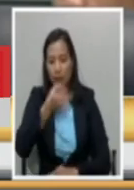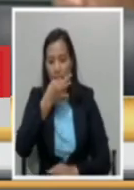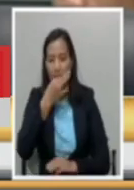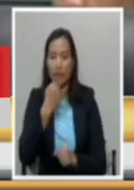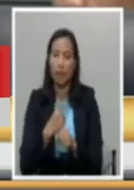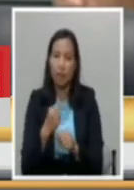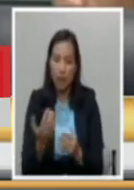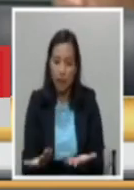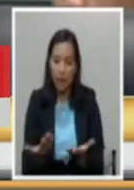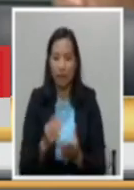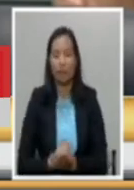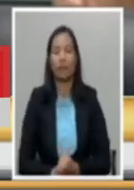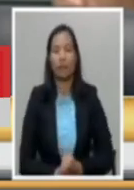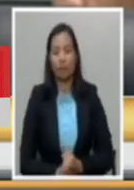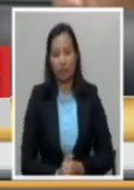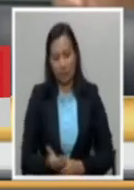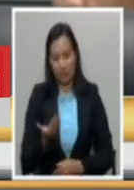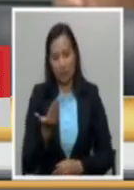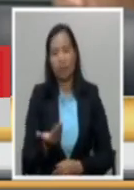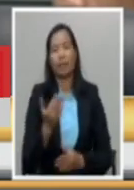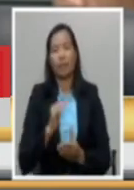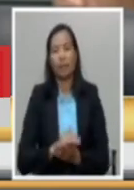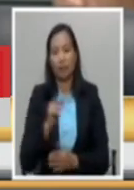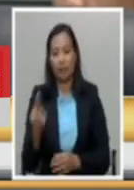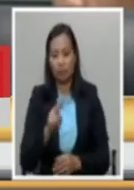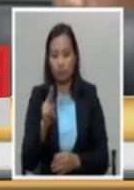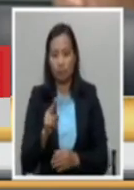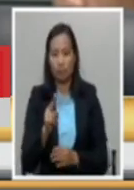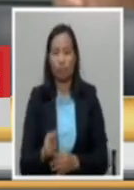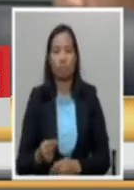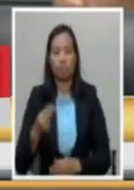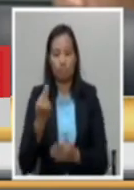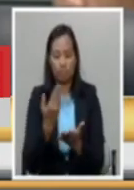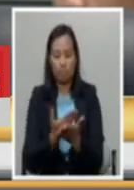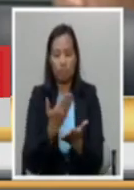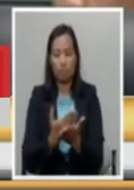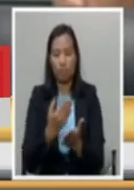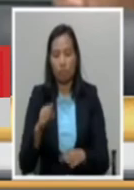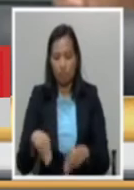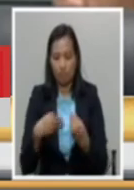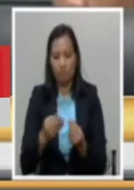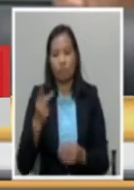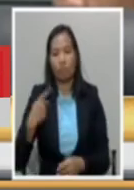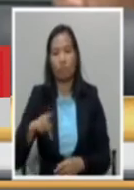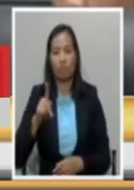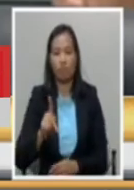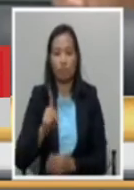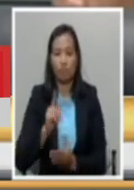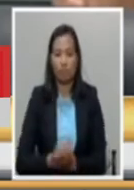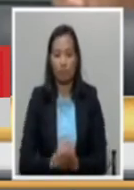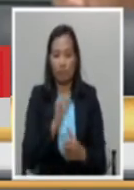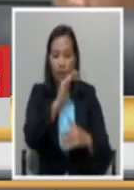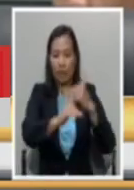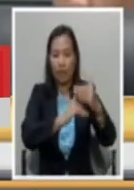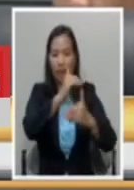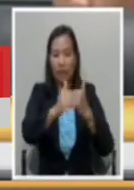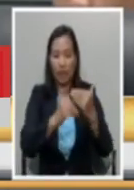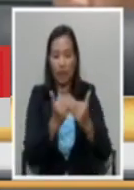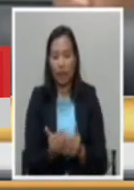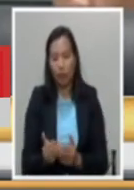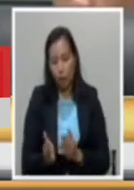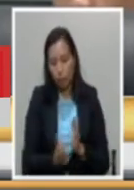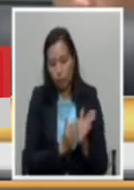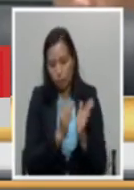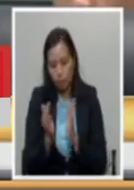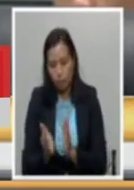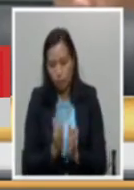ไรนั้นนี่คือสิ่งที่การใช้เงินให้เกิดประสิทธิภาพเกิดประสิทธิผลสร้างขบวนการผลิตสร้างขบวนการสร้